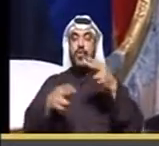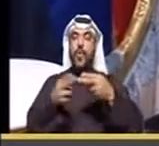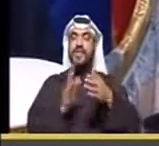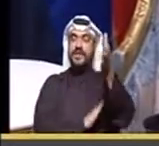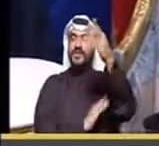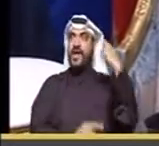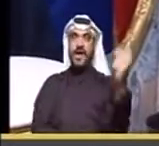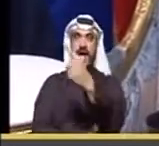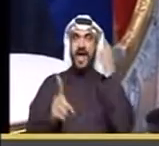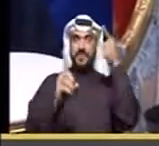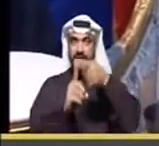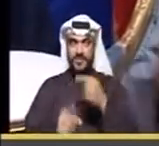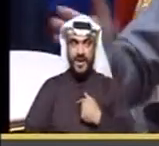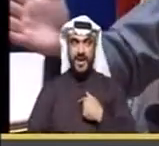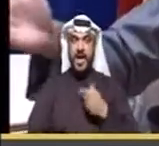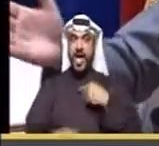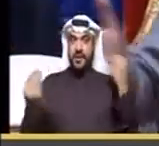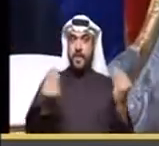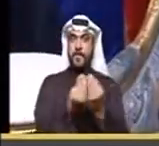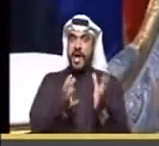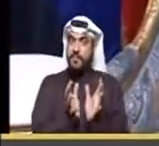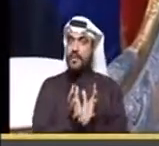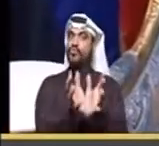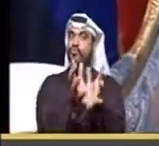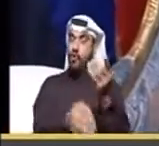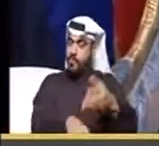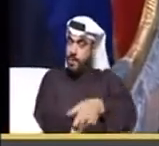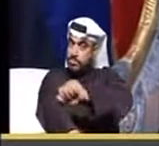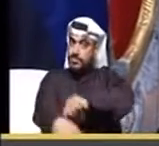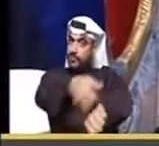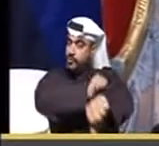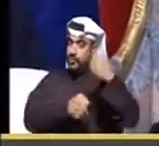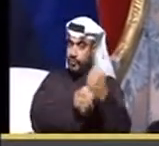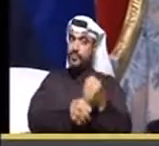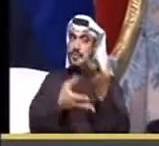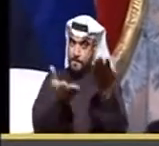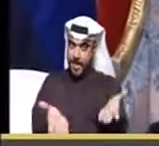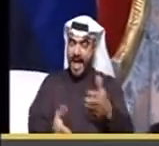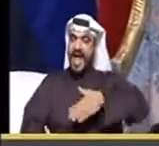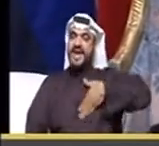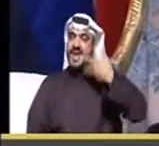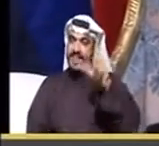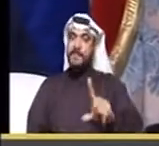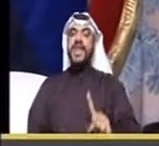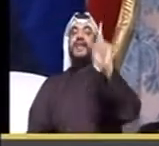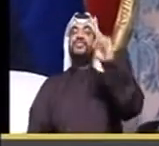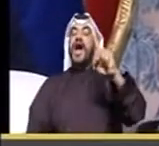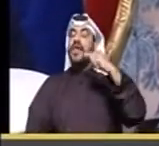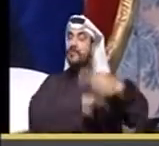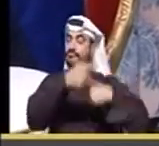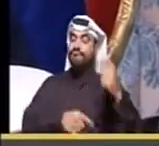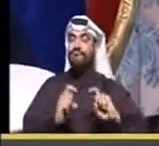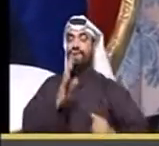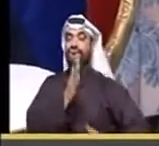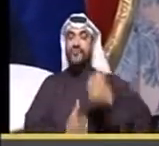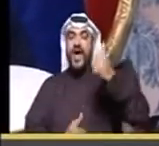لنا طول العمر. وحنا عود من حزمه، يعني الاخوان كلهم كان لهم دور كبير فيما تحقق من انجاز، ونتمنى طول العمر انه يستمر هذا الانجاز